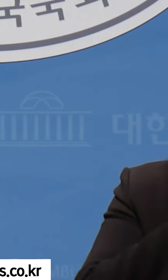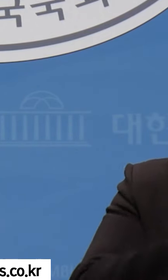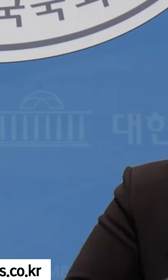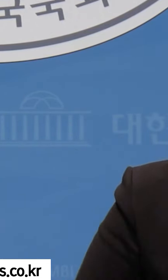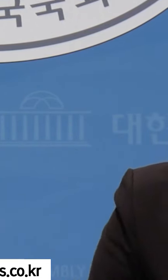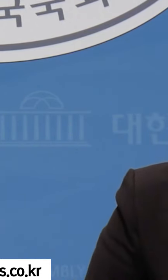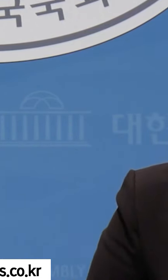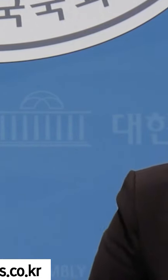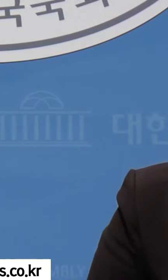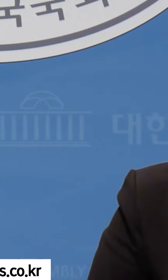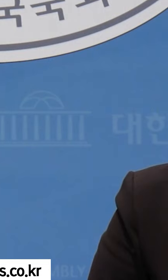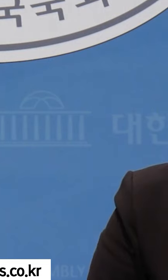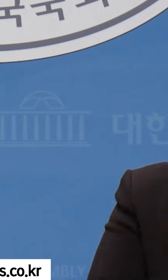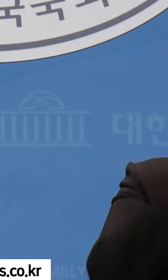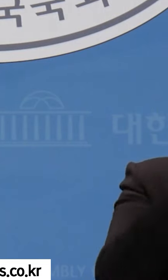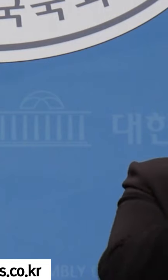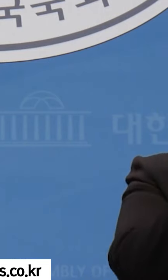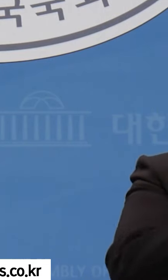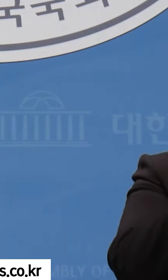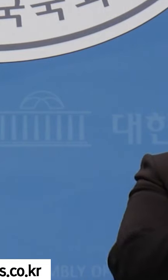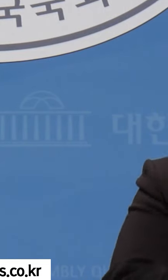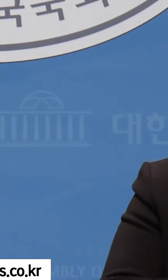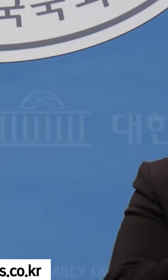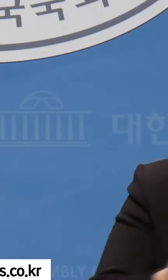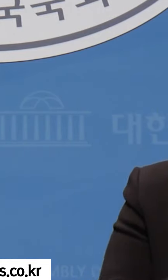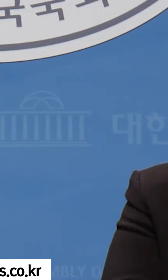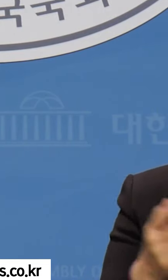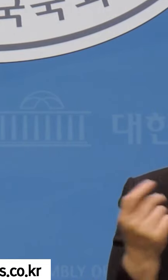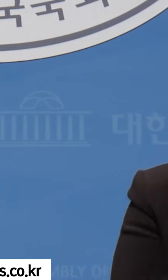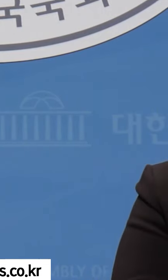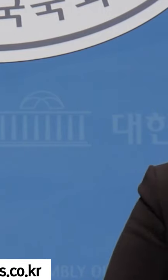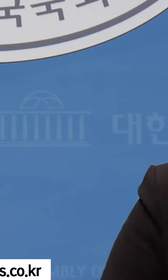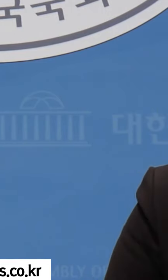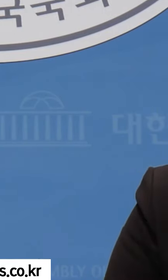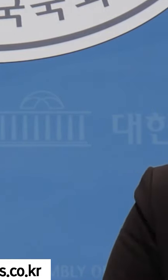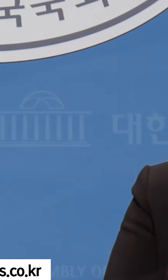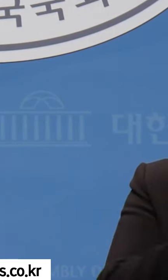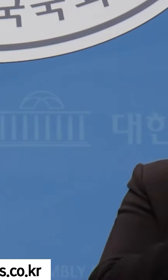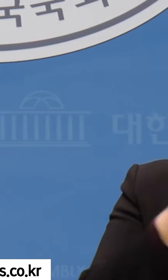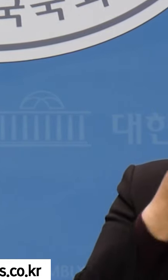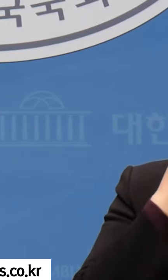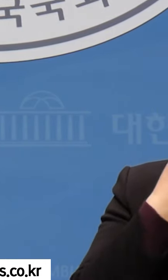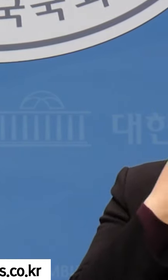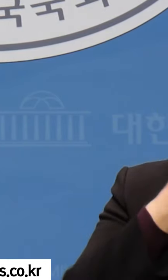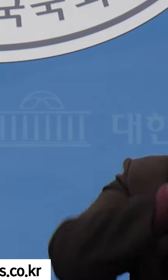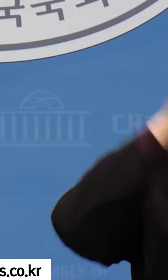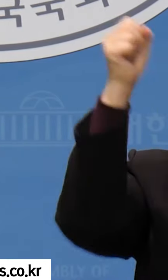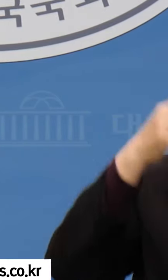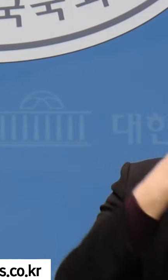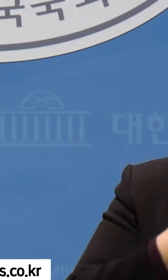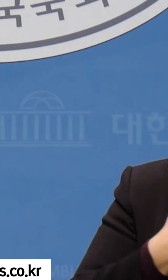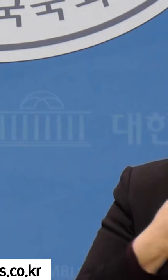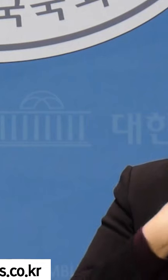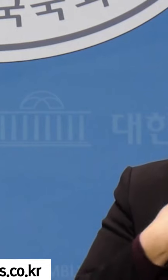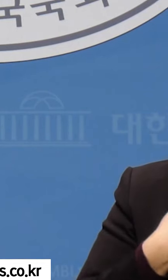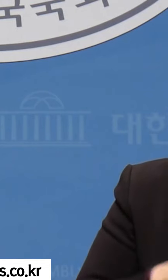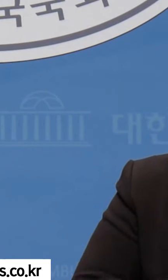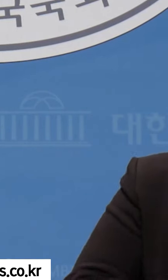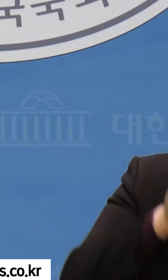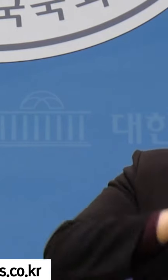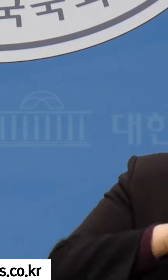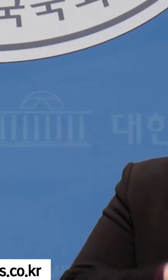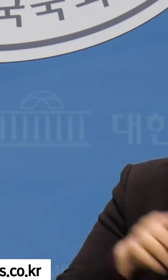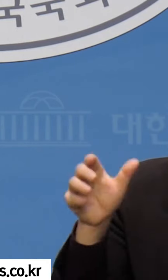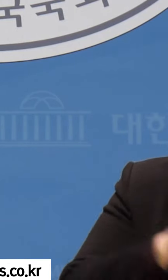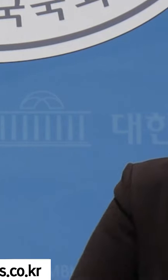21대 총선에서 호남 유일 무소속으로 당선됐던 열정과 패기로